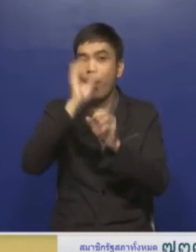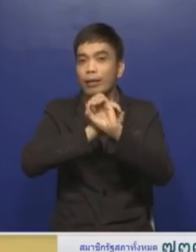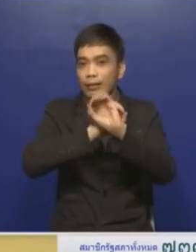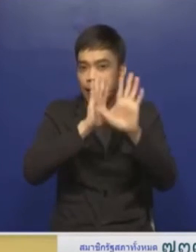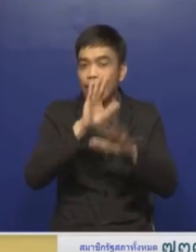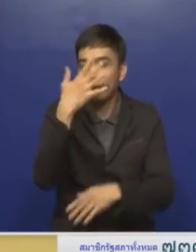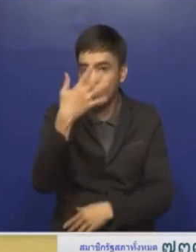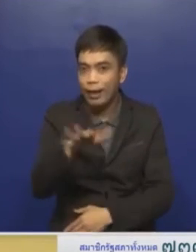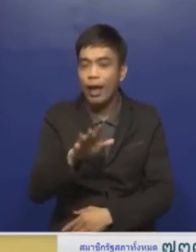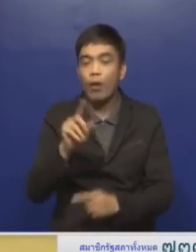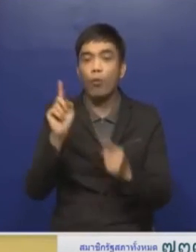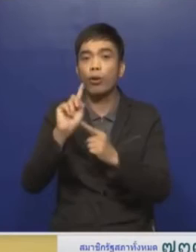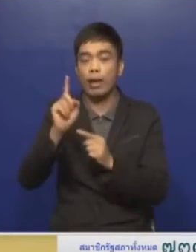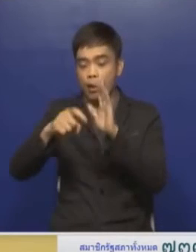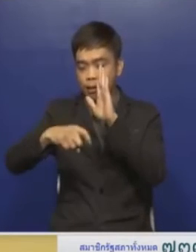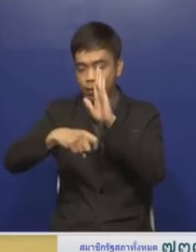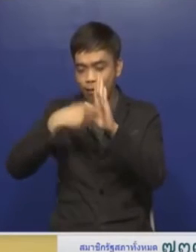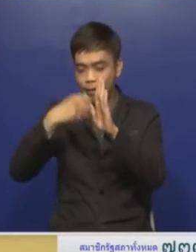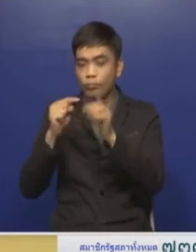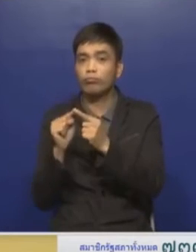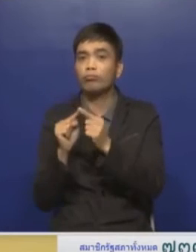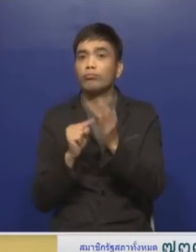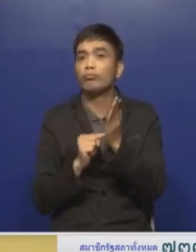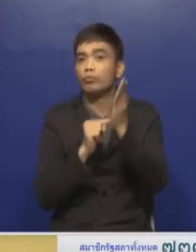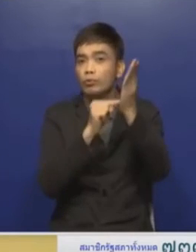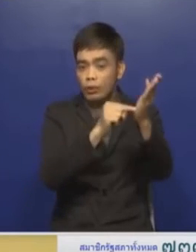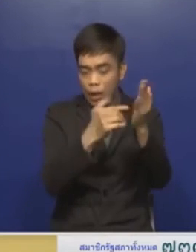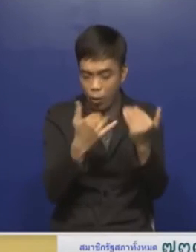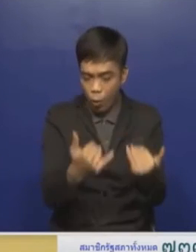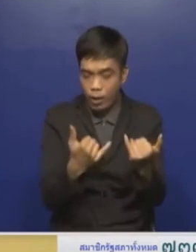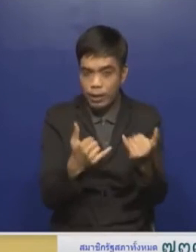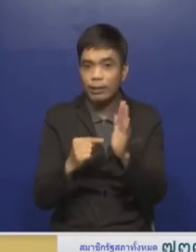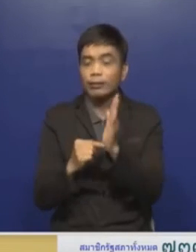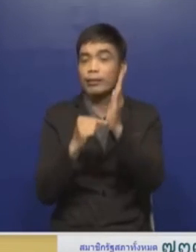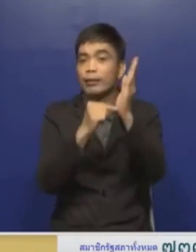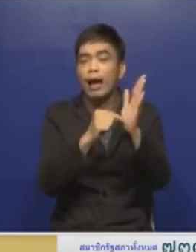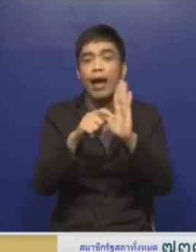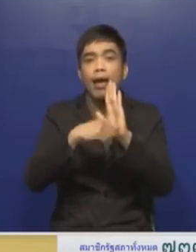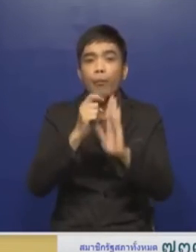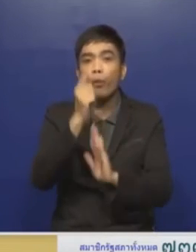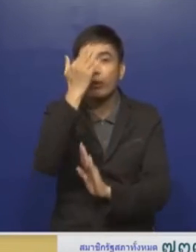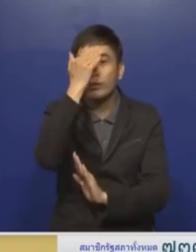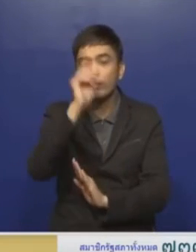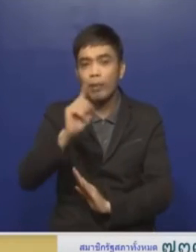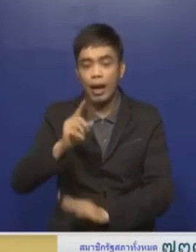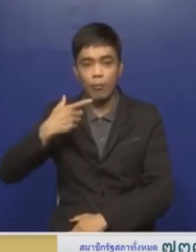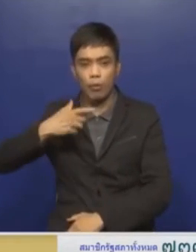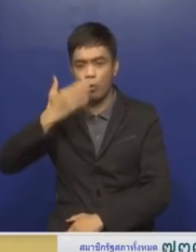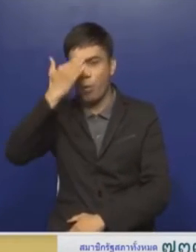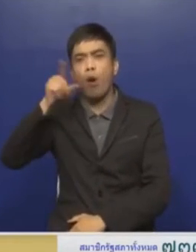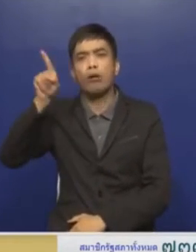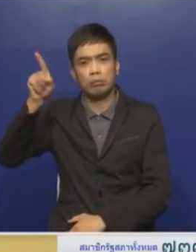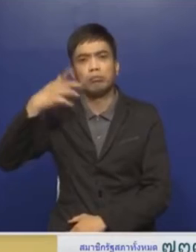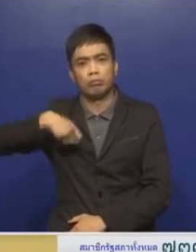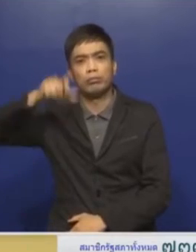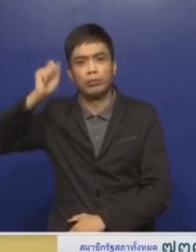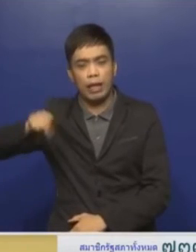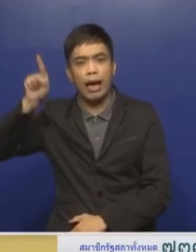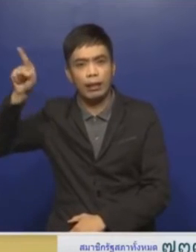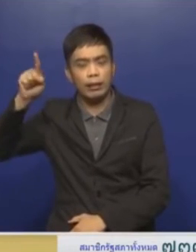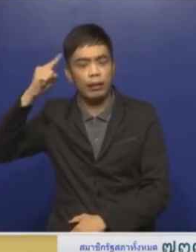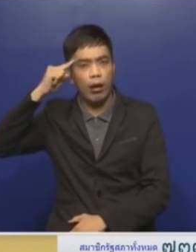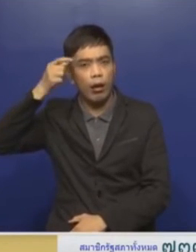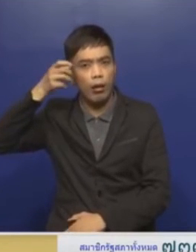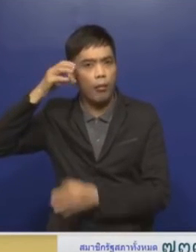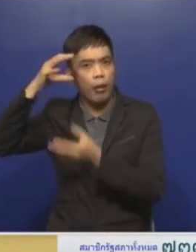การที่จะยื่นยัติเพื่หาทางอกในวันนี้ก็คือว่าเนองจากฯามวนิชถ Lights ของศารณนูนั้นมีความสบสน